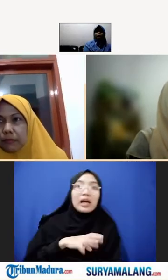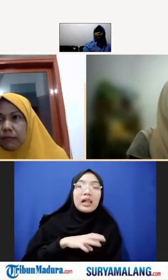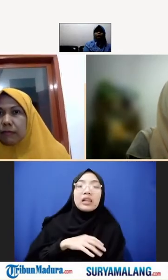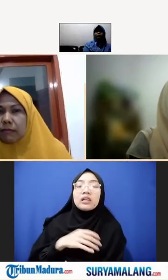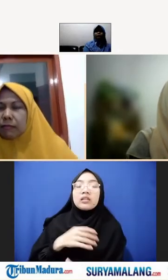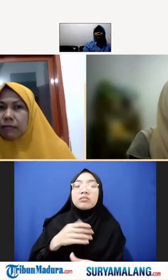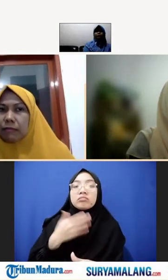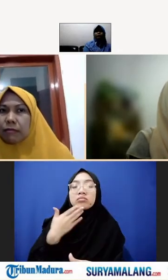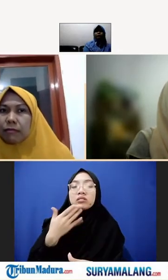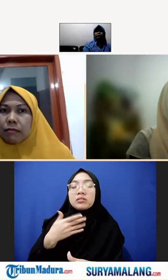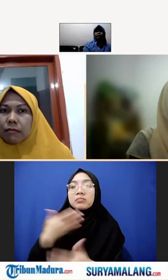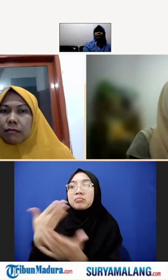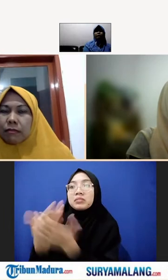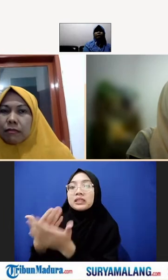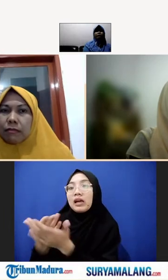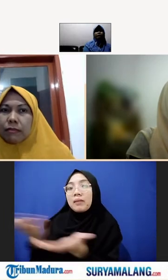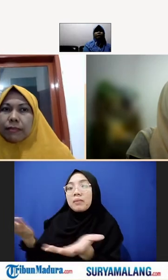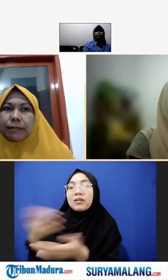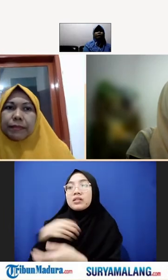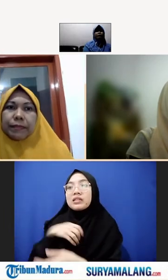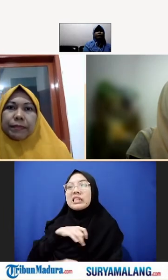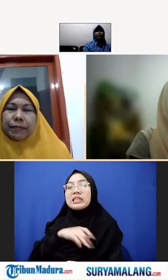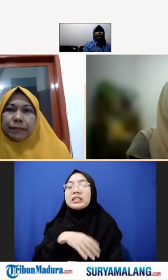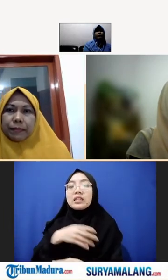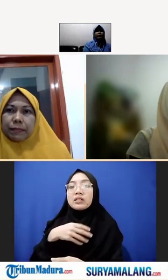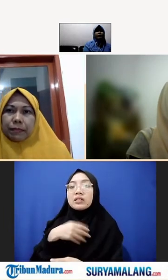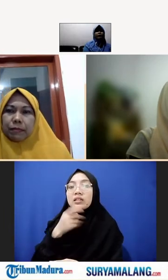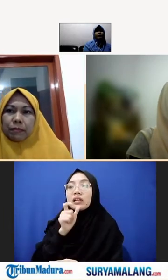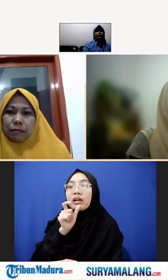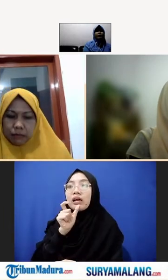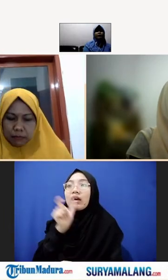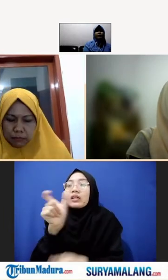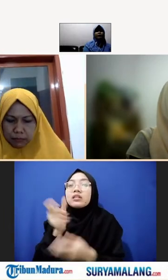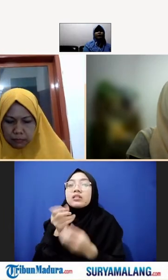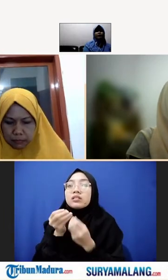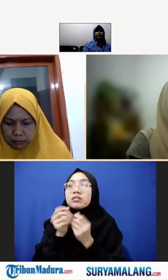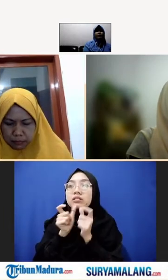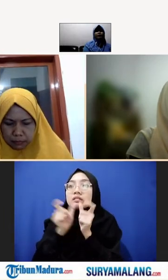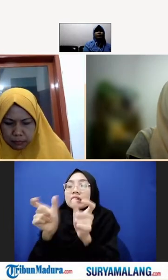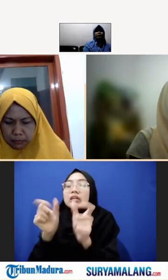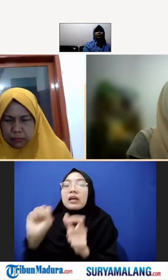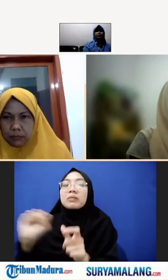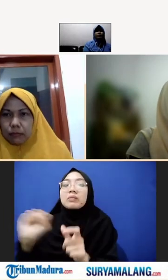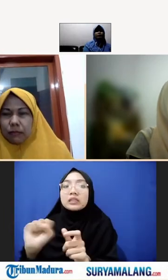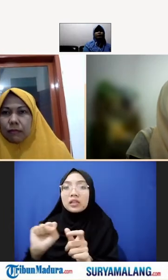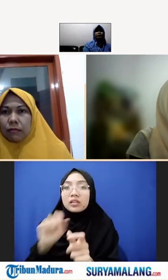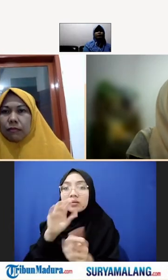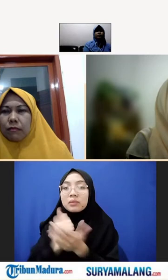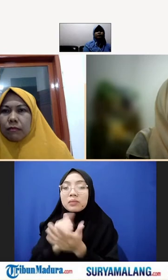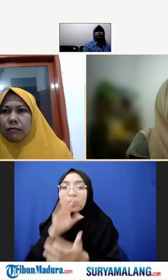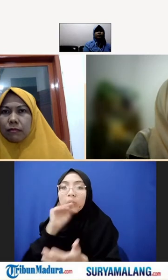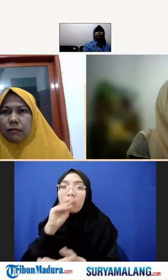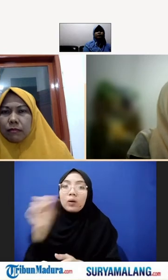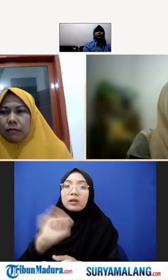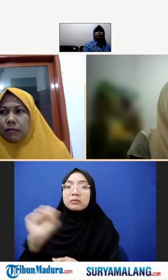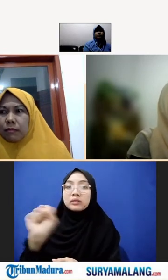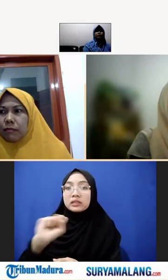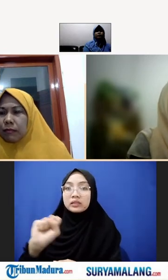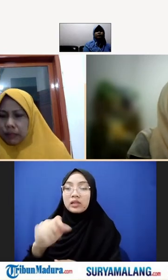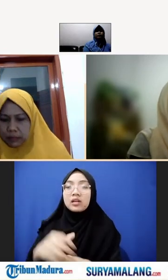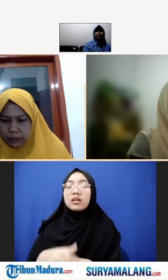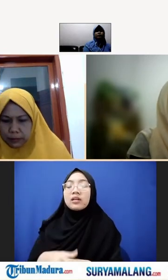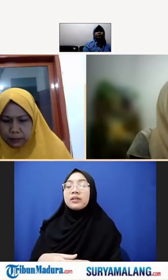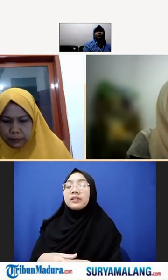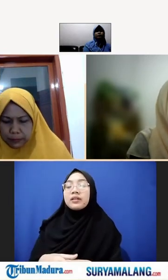dia minta sesuatu, nggak keluar permintaannya itu. Dia udah bisa bicara, Bu. Udah bisa bicara, kemudian juga udah